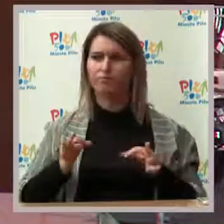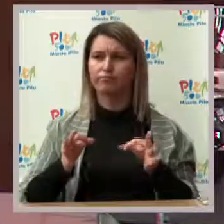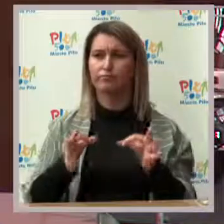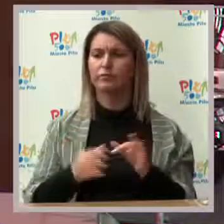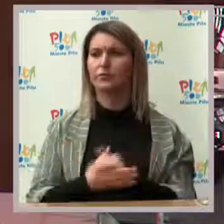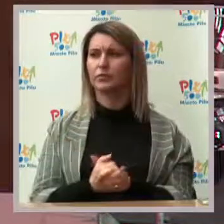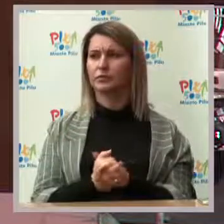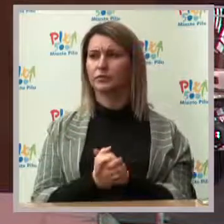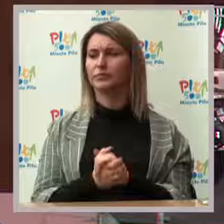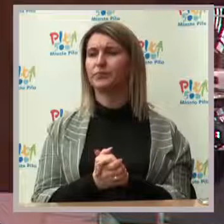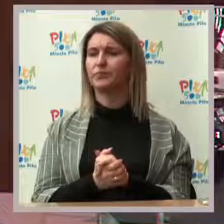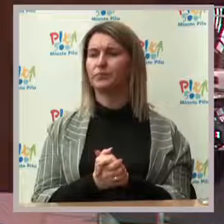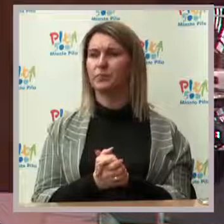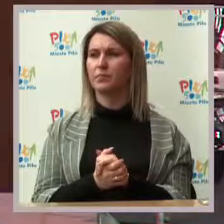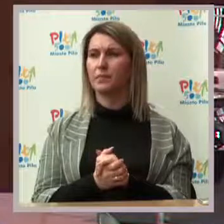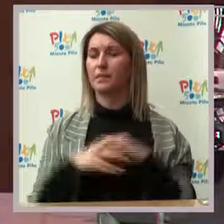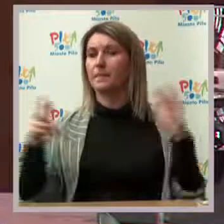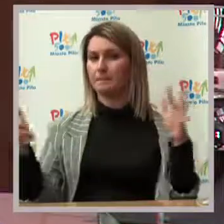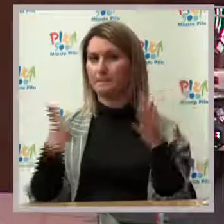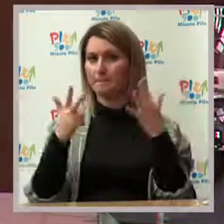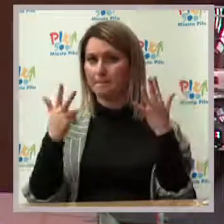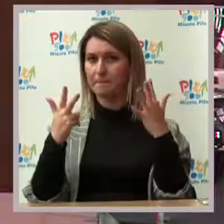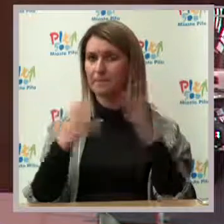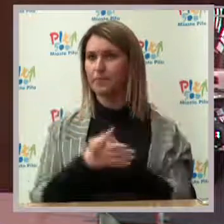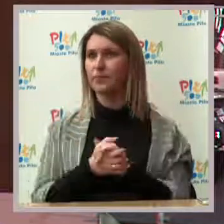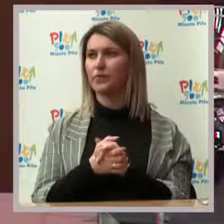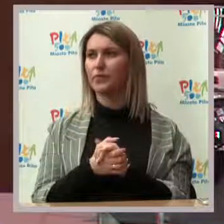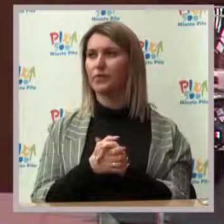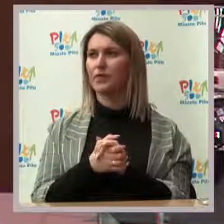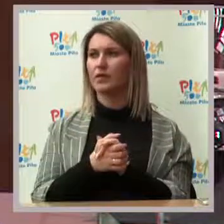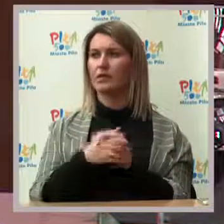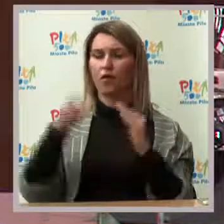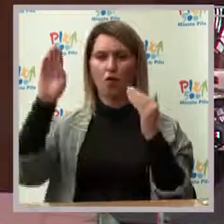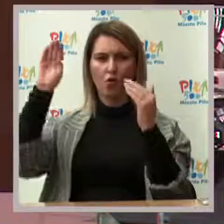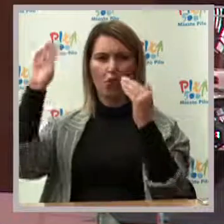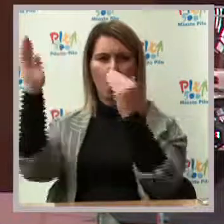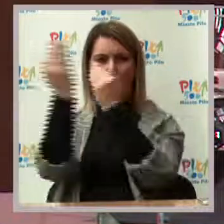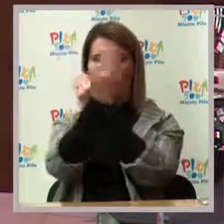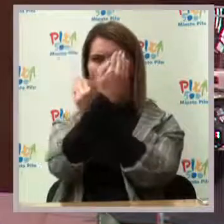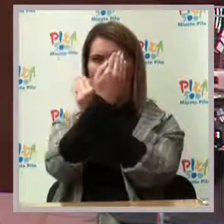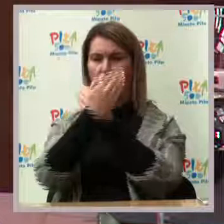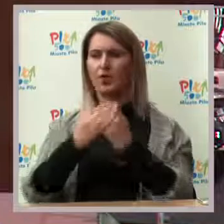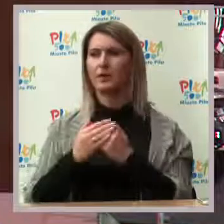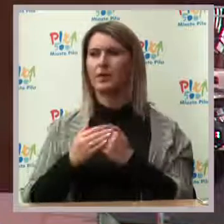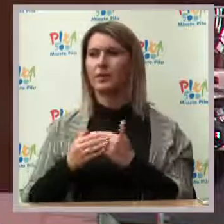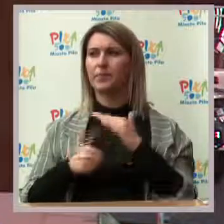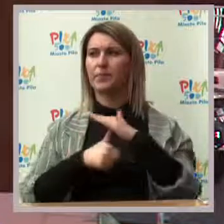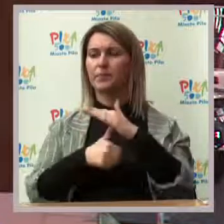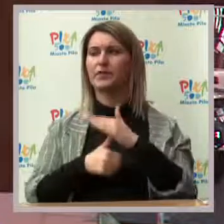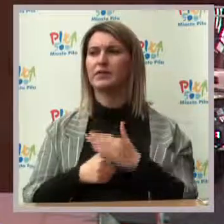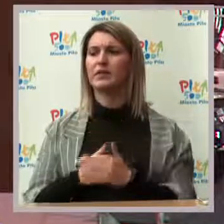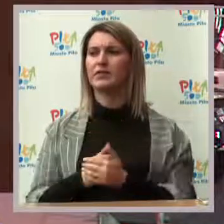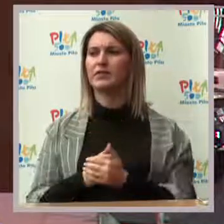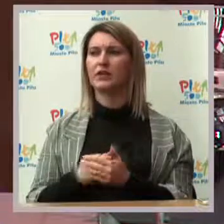niebędącego własnością gminy. Punkt ósmy. W sprawie odwołania przedstawicieli gminy miejskiej Piła